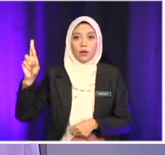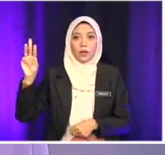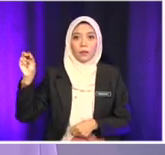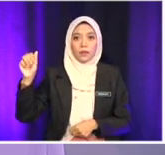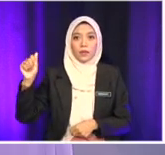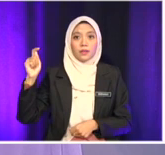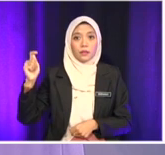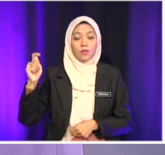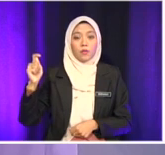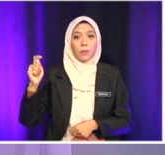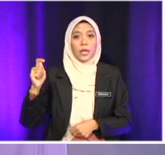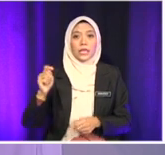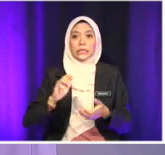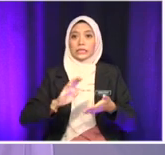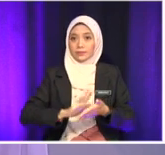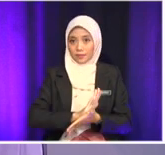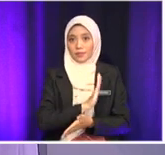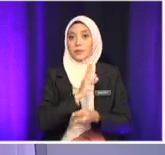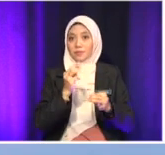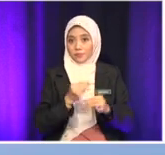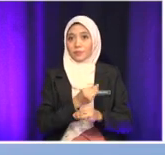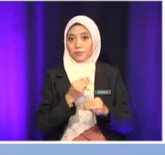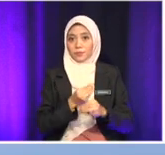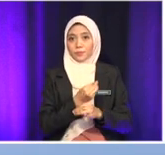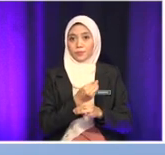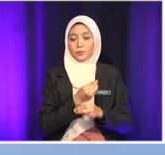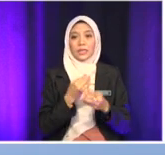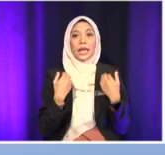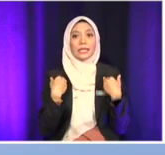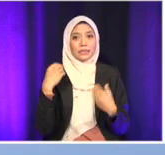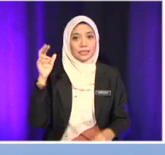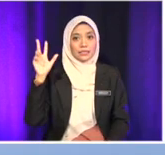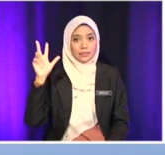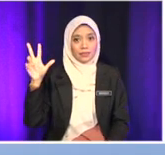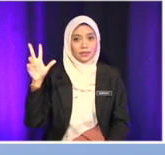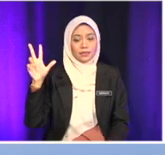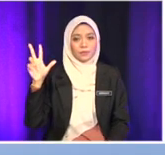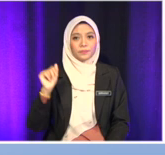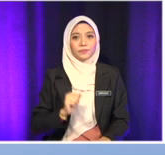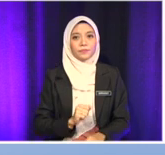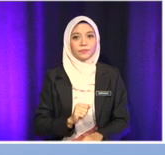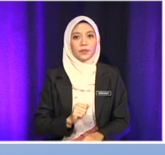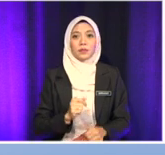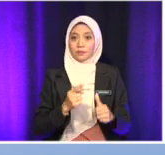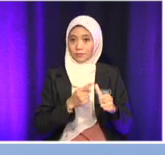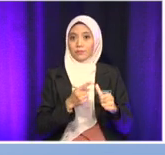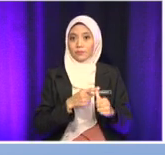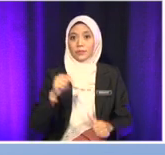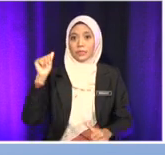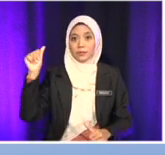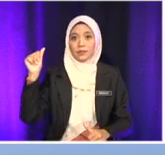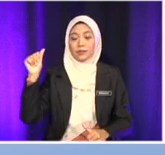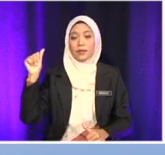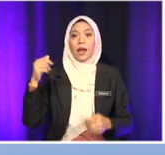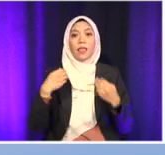semua sudah tahu kita dibagikan kepada tiga bagian bagian yang pertama adalah bagian e yang mengandung 10